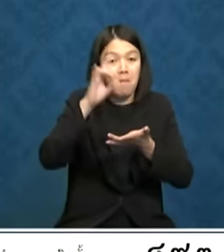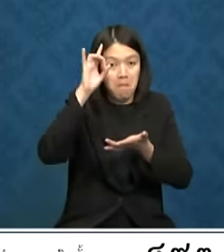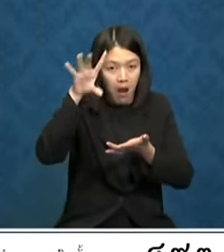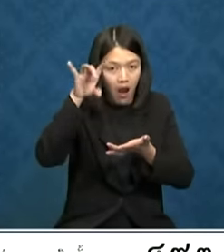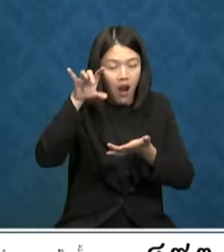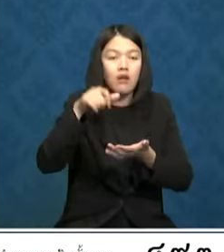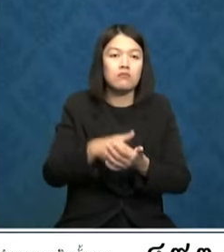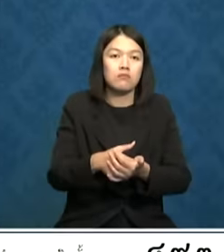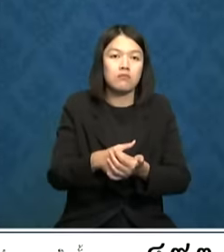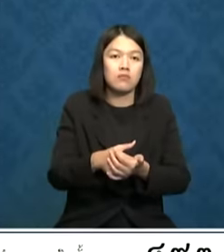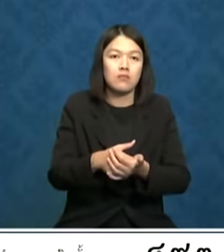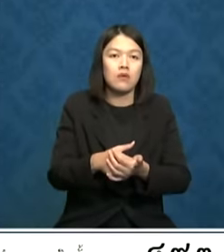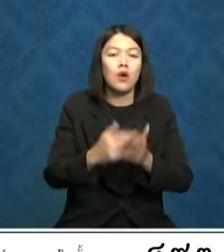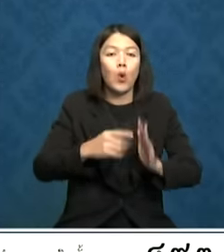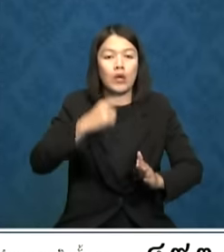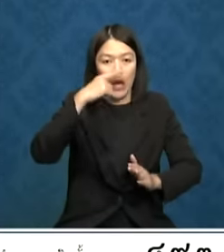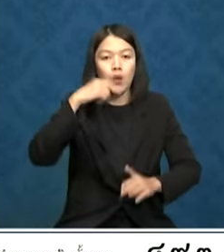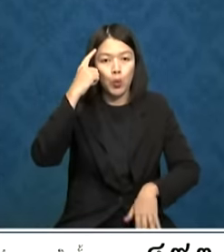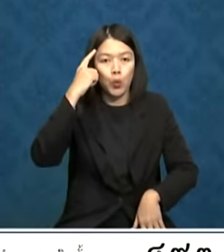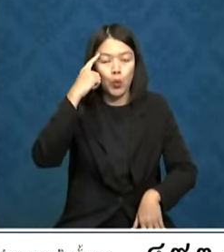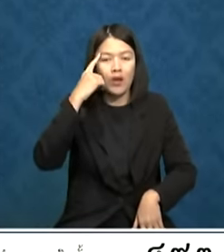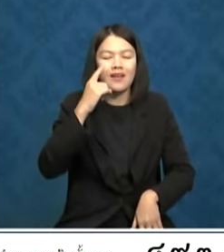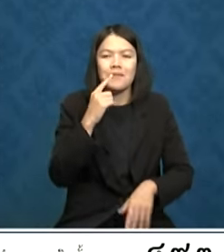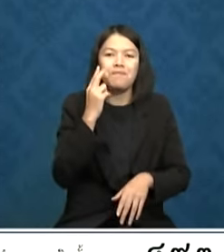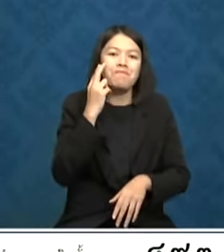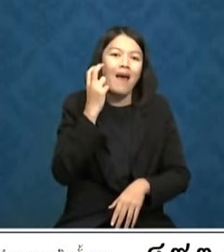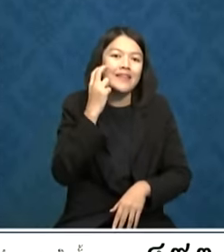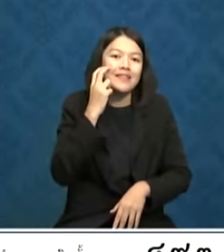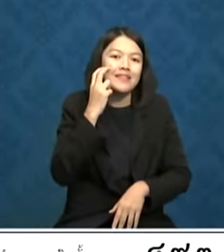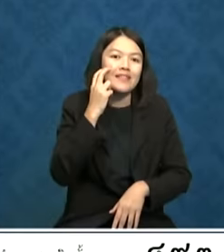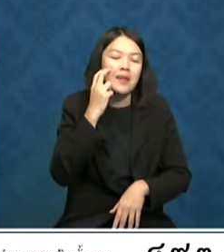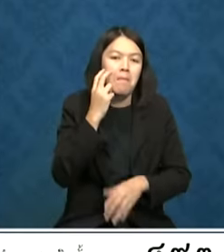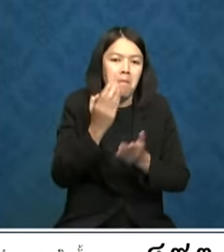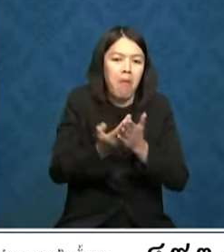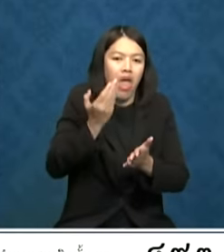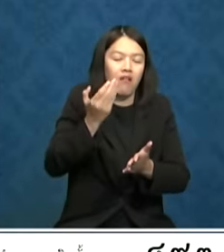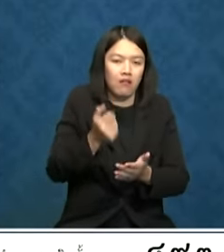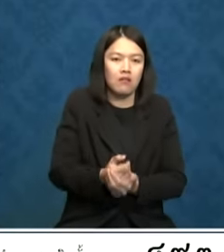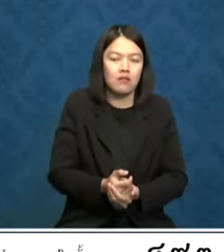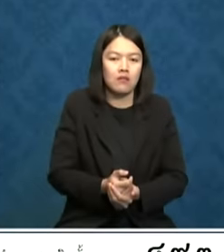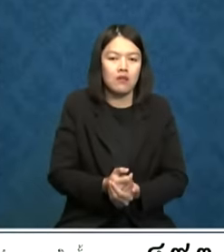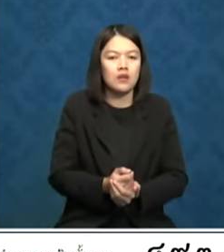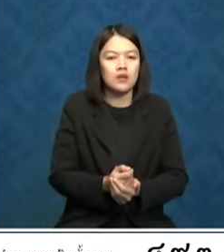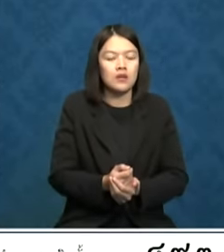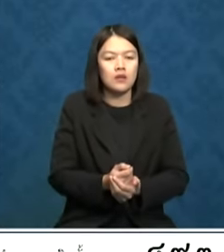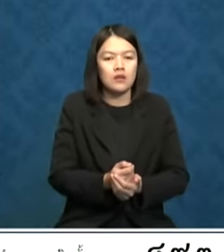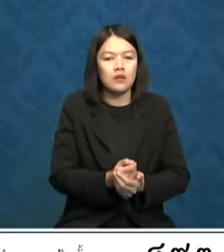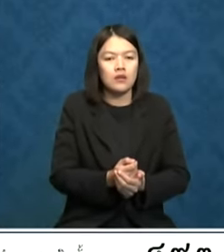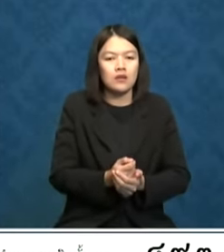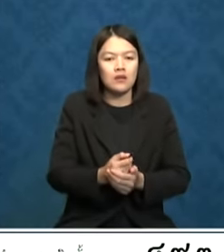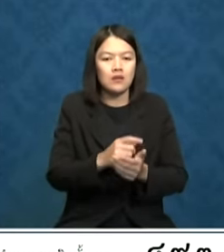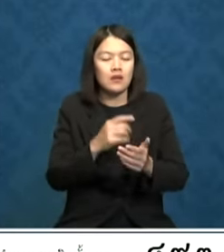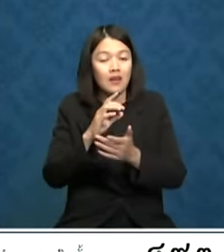ออฟตามินหรือที่คนไทยรู้จักกันแพร่หลายในนามยาไอซค่ะราคาแพงกว่าเพราะมีความบริสุทธิ์ของตัวยามากกว่ายาบ้าหรือ